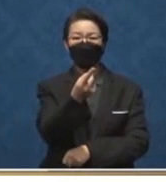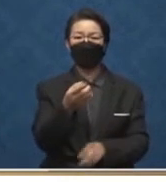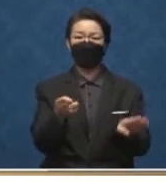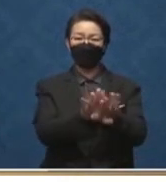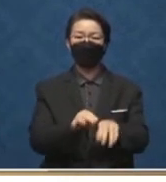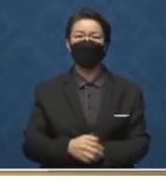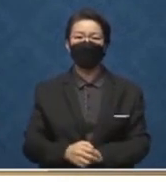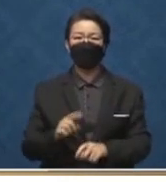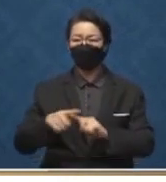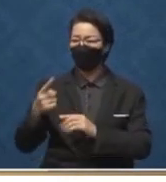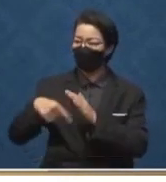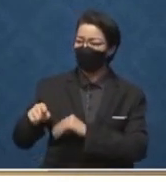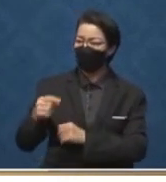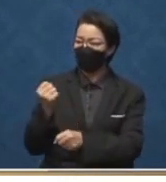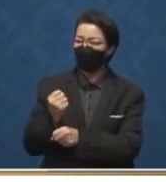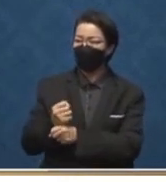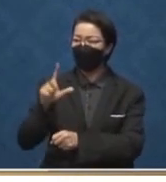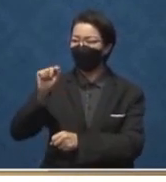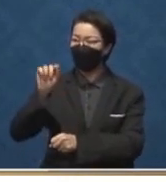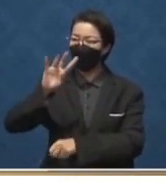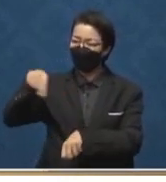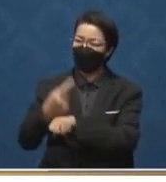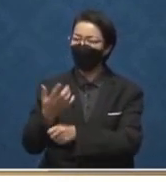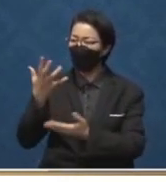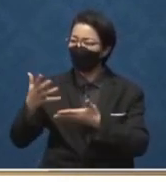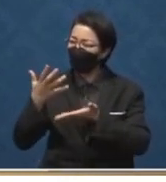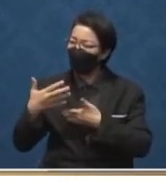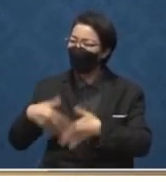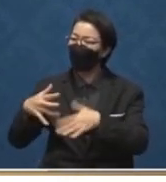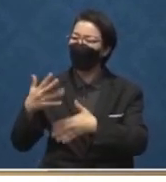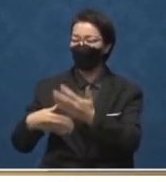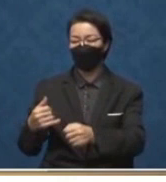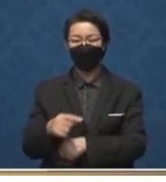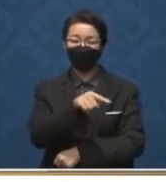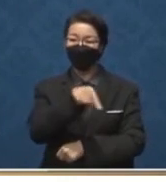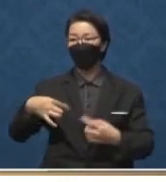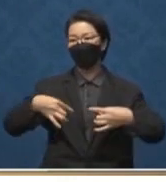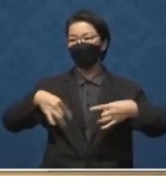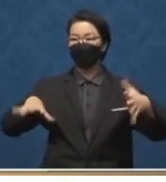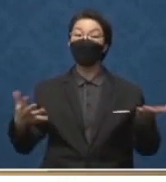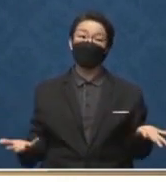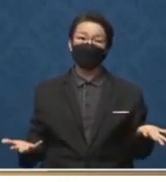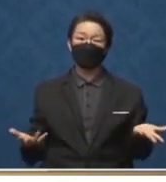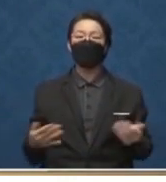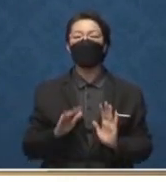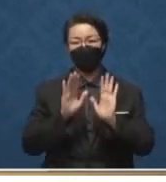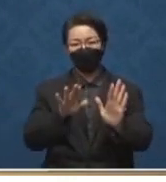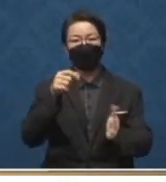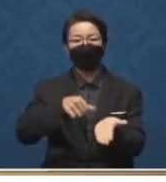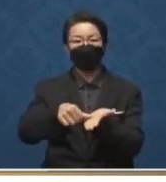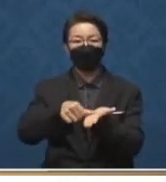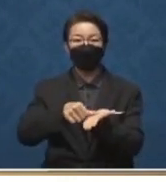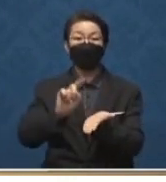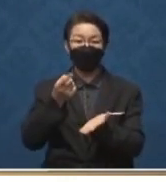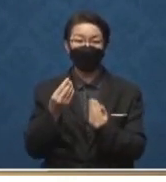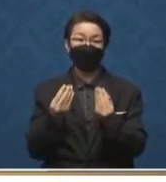กทึกตขายได 24 puntเชพลครบผมเชีววเราปรัเรื่องนี้อีก